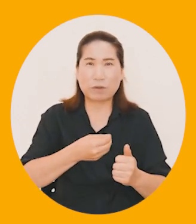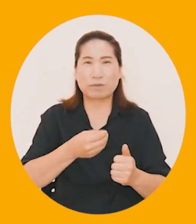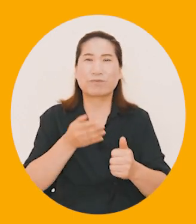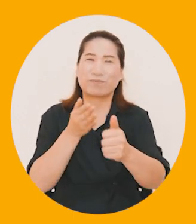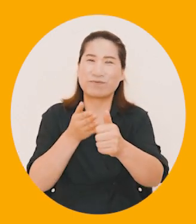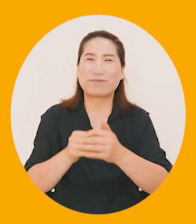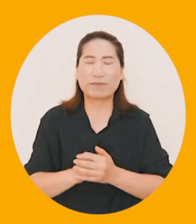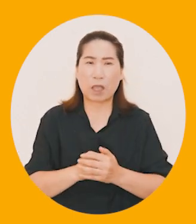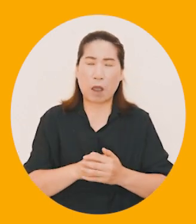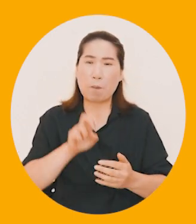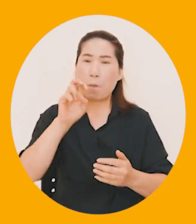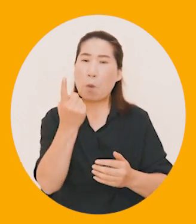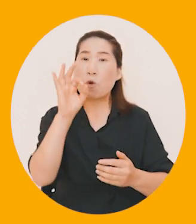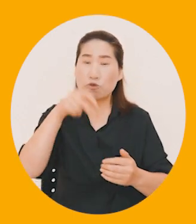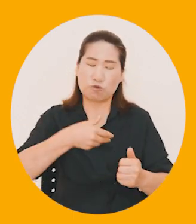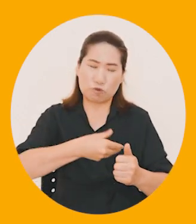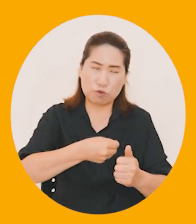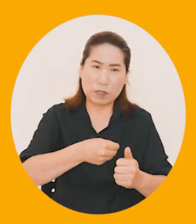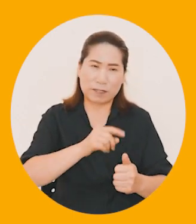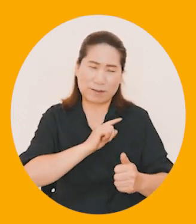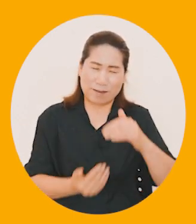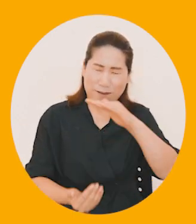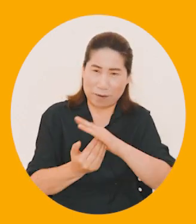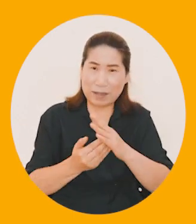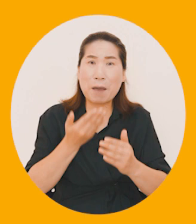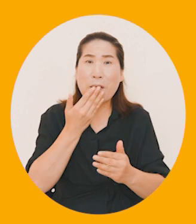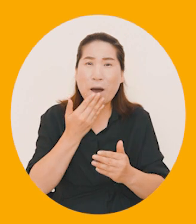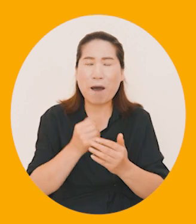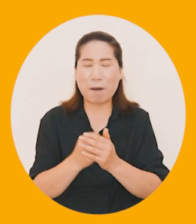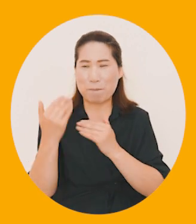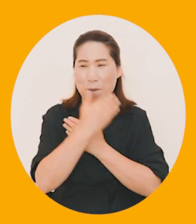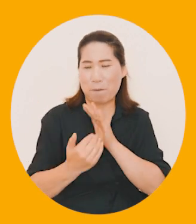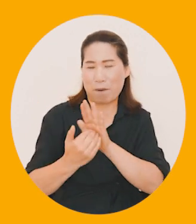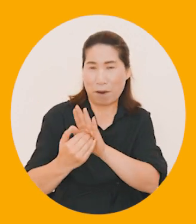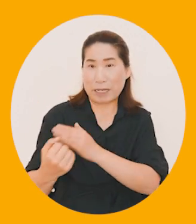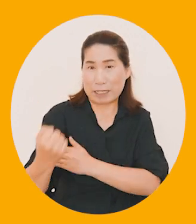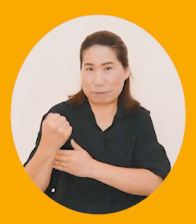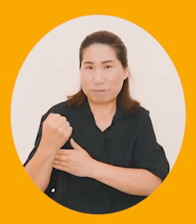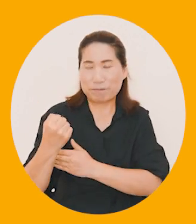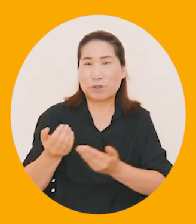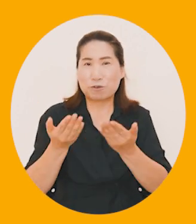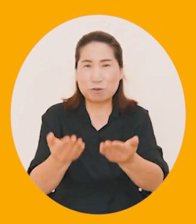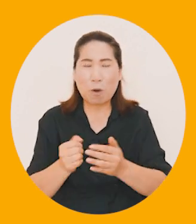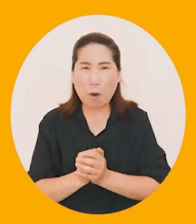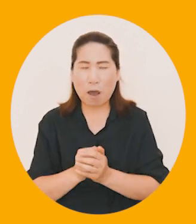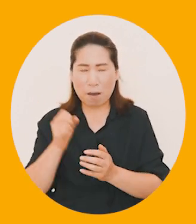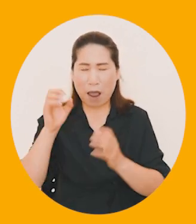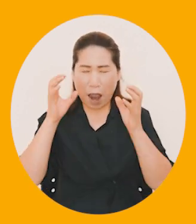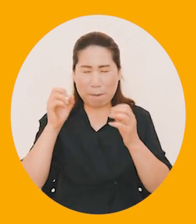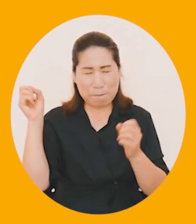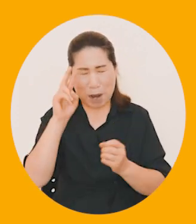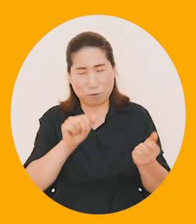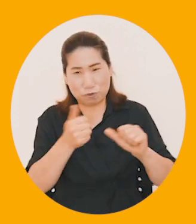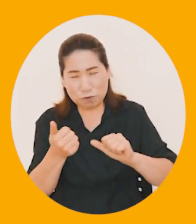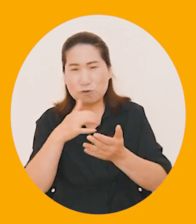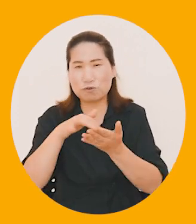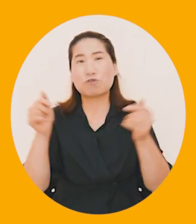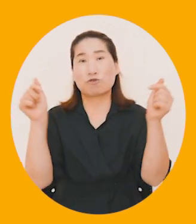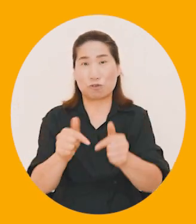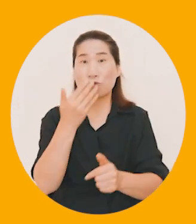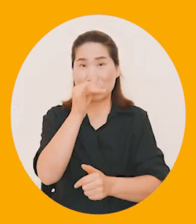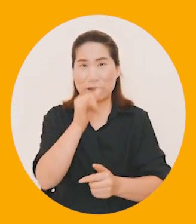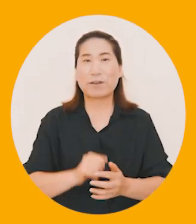권장합니다. 모유는 아이에게 최상의 식품이며 체내 면역력을 높여주고 영유아 돌연사 증후군의 발생 빈도를